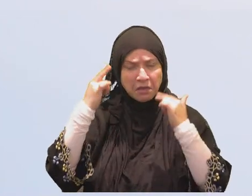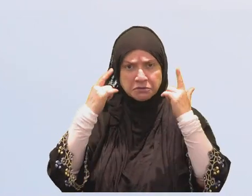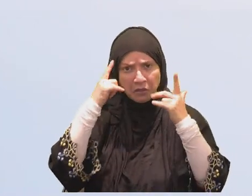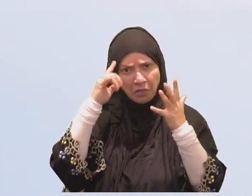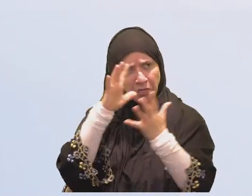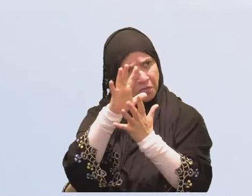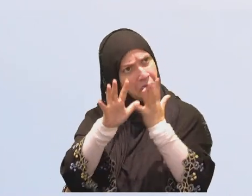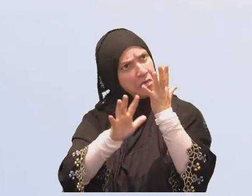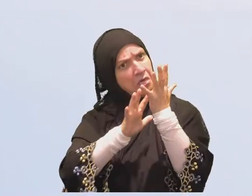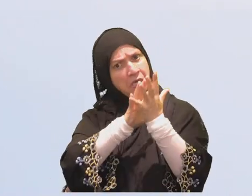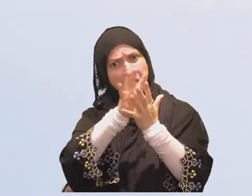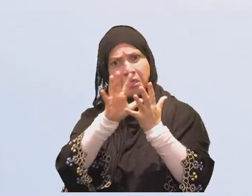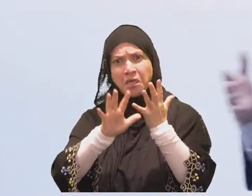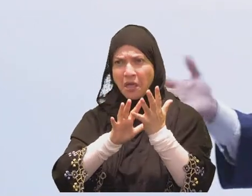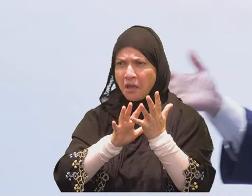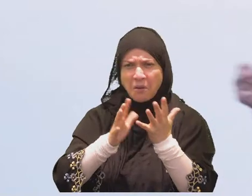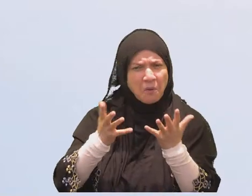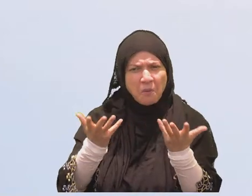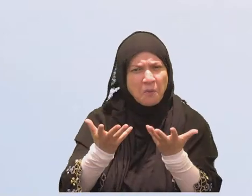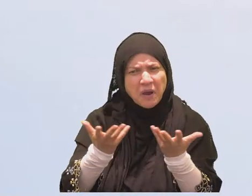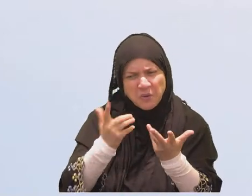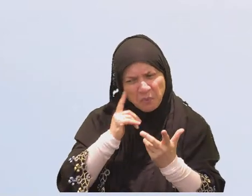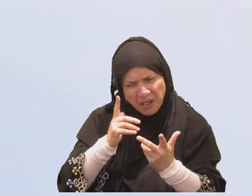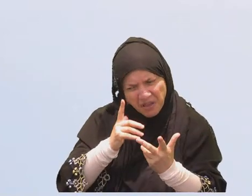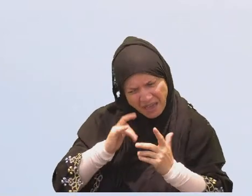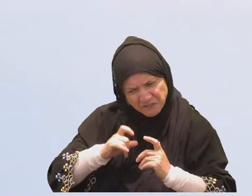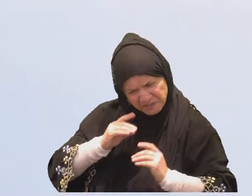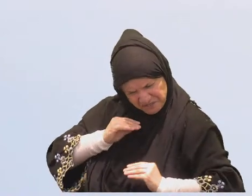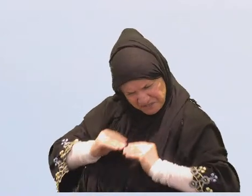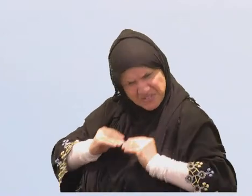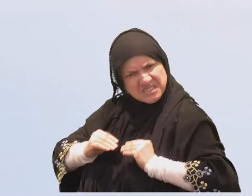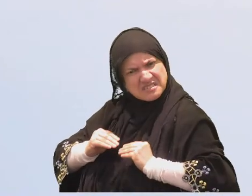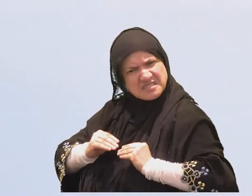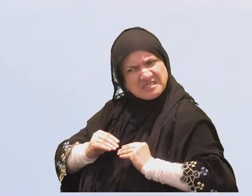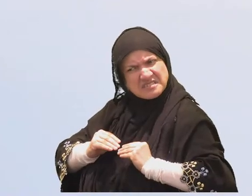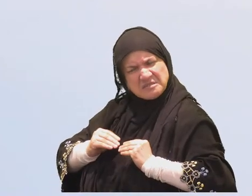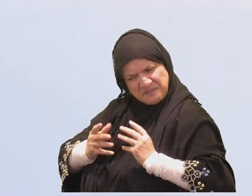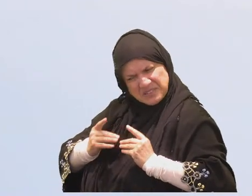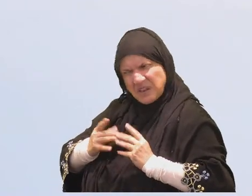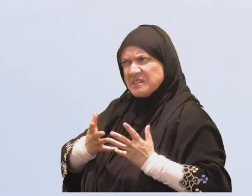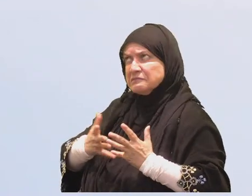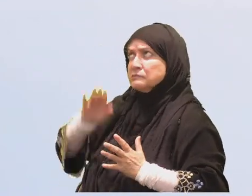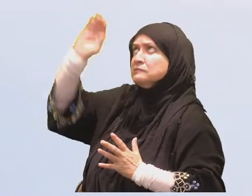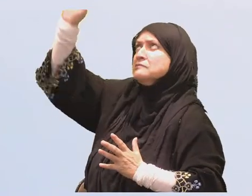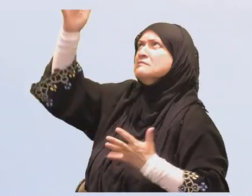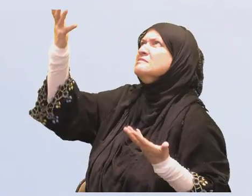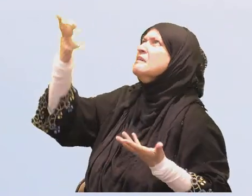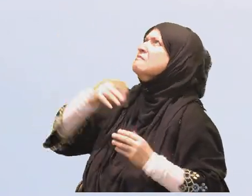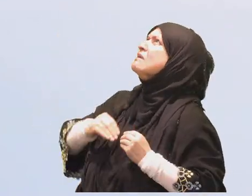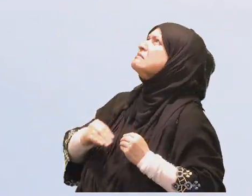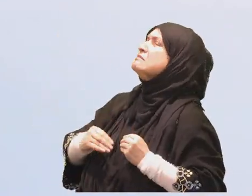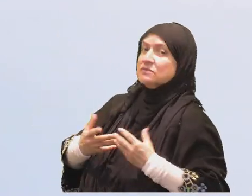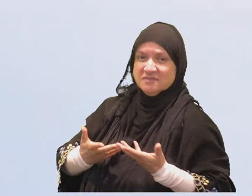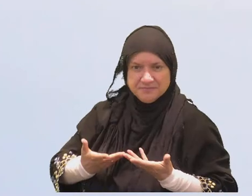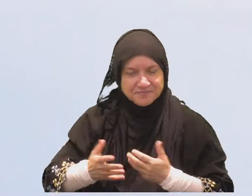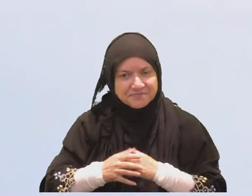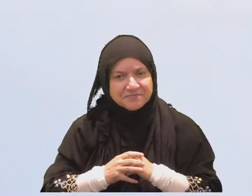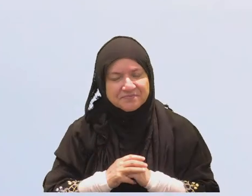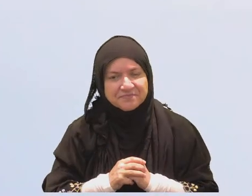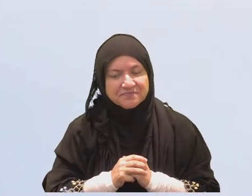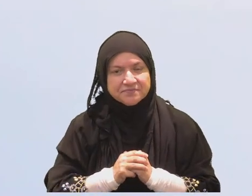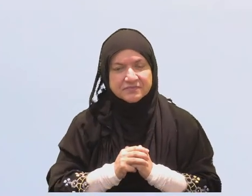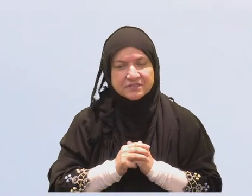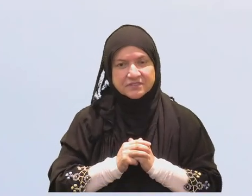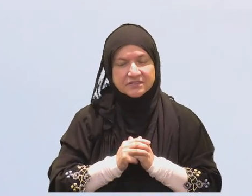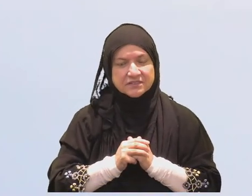the verse, he described as a mercy to all of the worlds. وَمَا أَرْسَلْنَاكَ إِلَّا رَحْمَةً لِلْعَالَمِينَ.